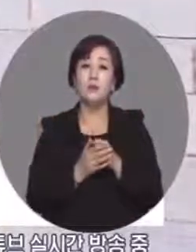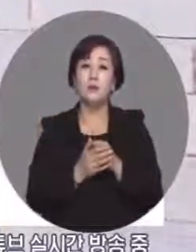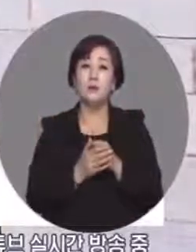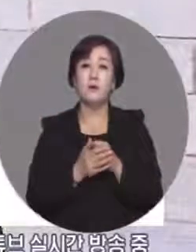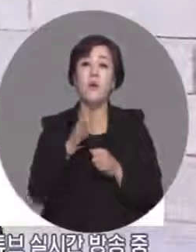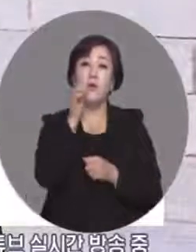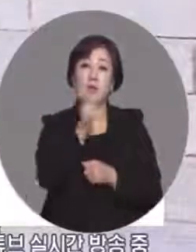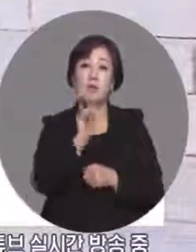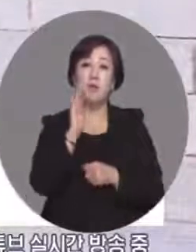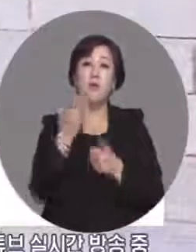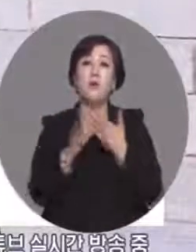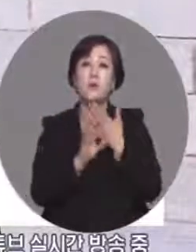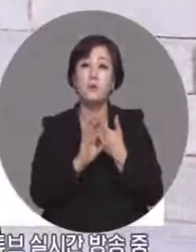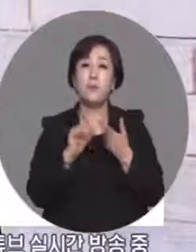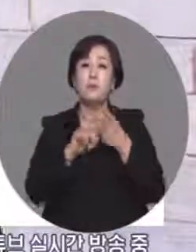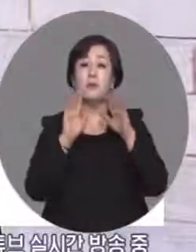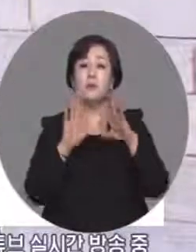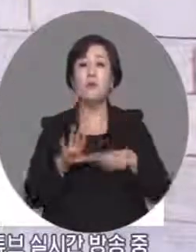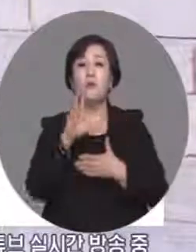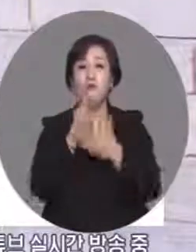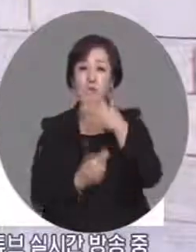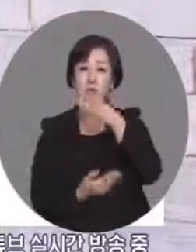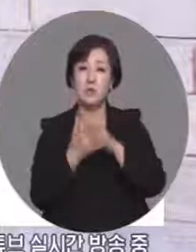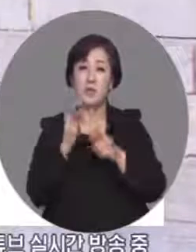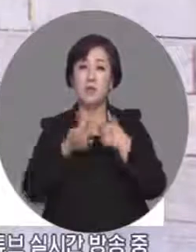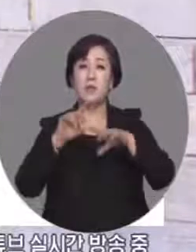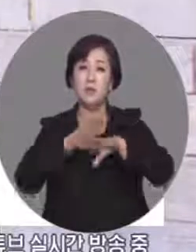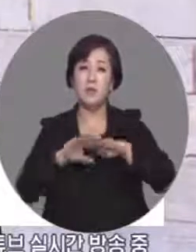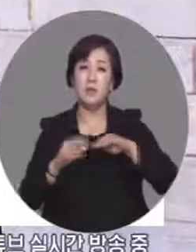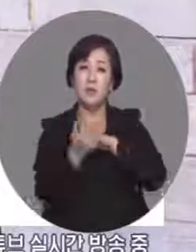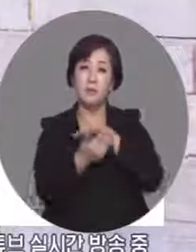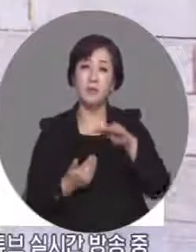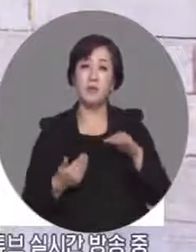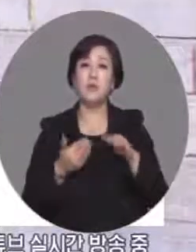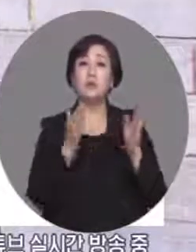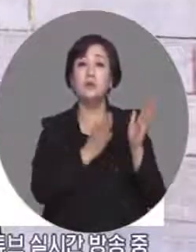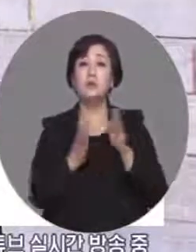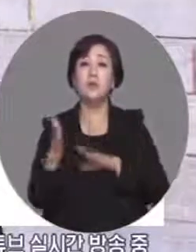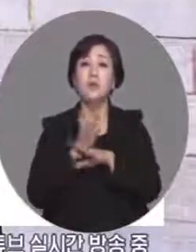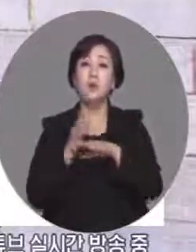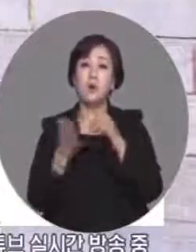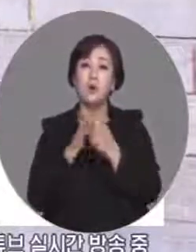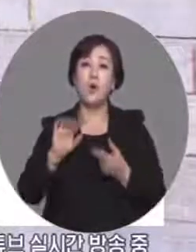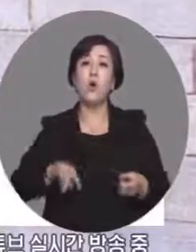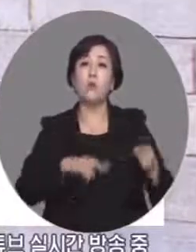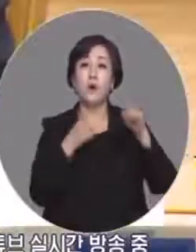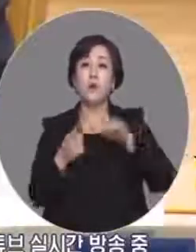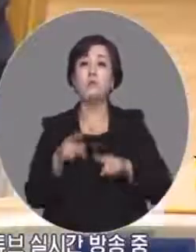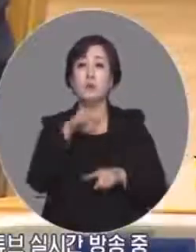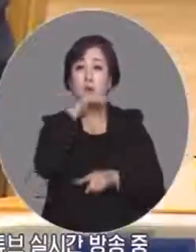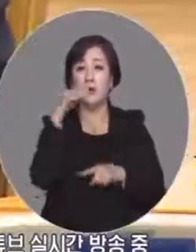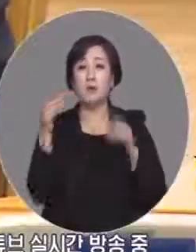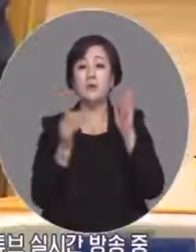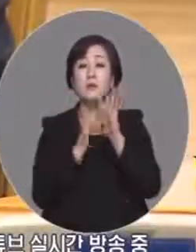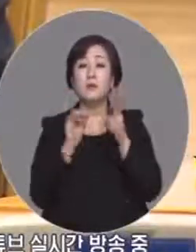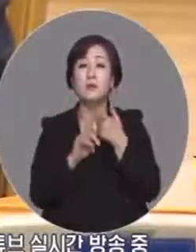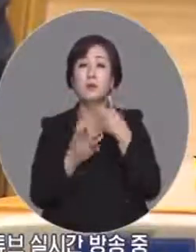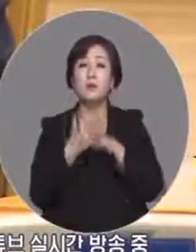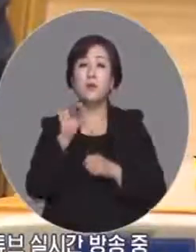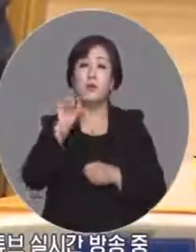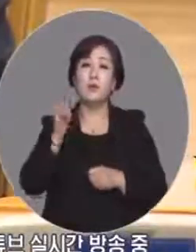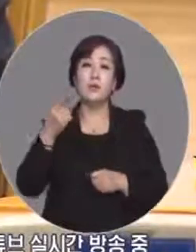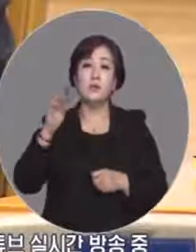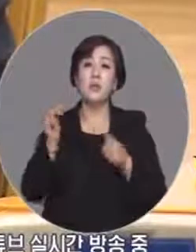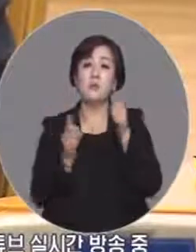상공회의소 회장이 되면은 우선 이러한 사태에서 빨리 조기 수습해서 정상화하는 게 제일 우선이고. 현